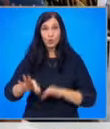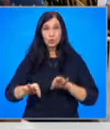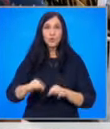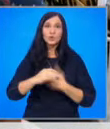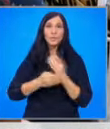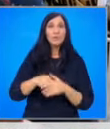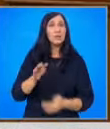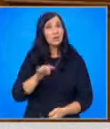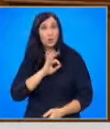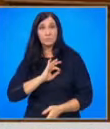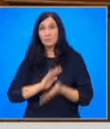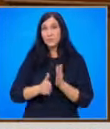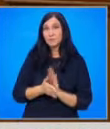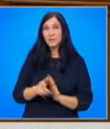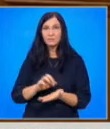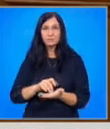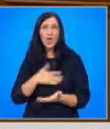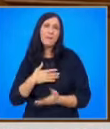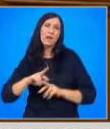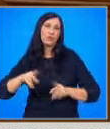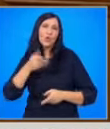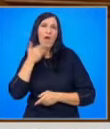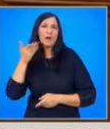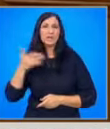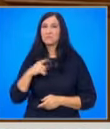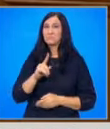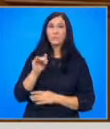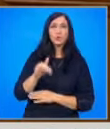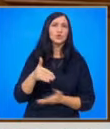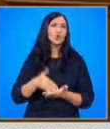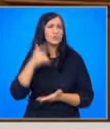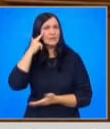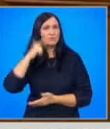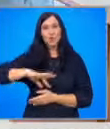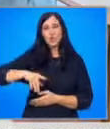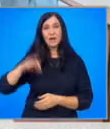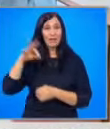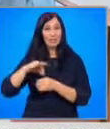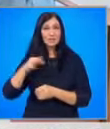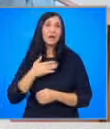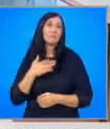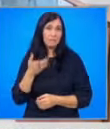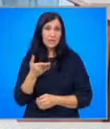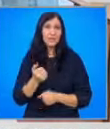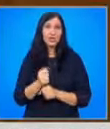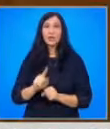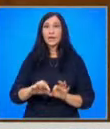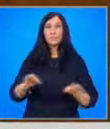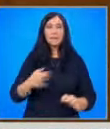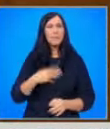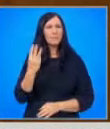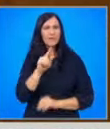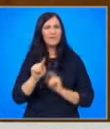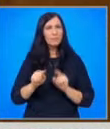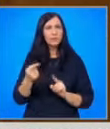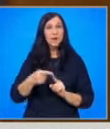справи с машините. Има и други разкази. Аз не съм отишъл, защото знам, че ще ме откраднат гласа. И ние тези неща трябва да ги измерим. Имам три въпроса